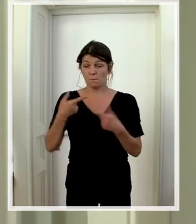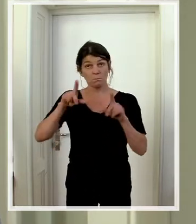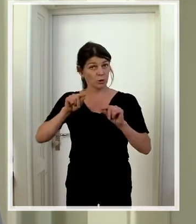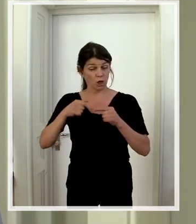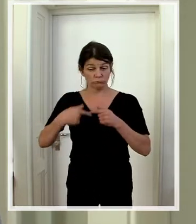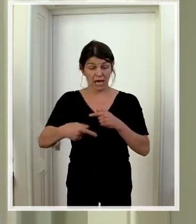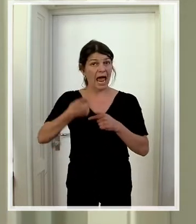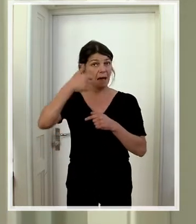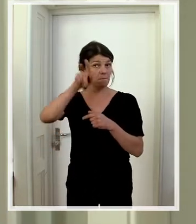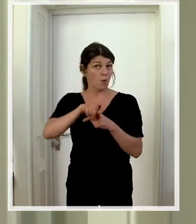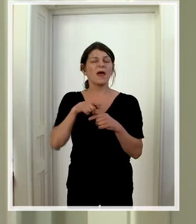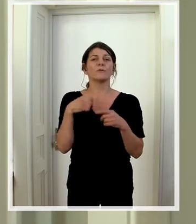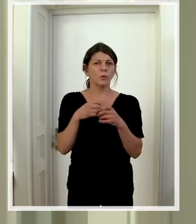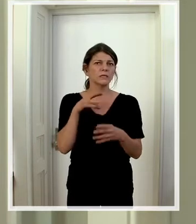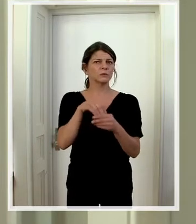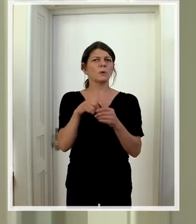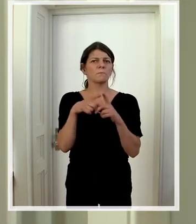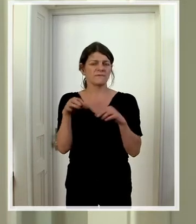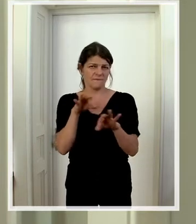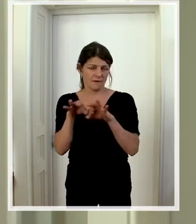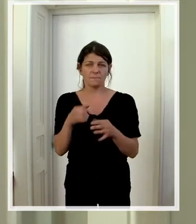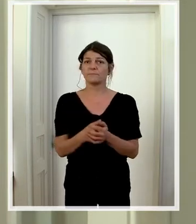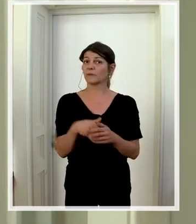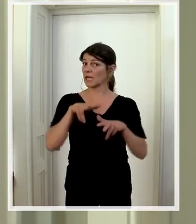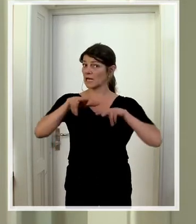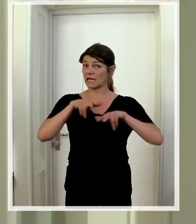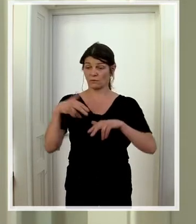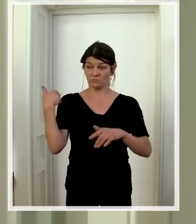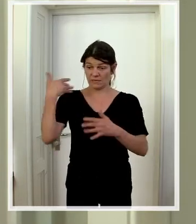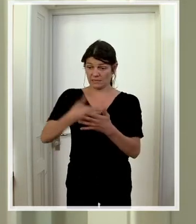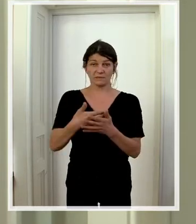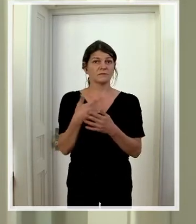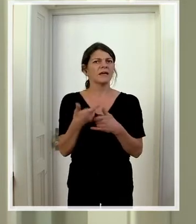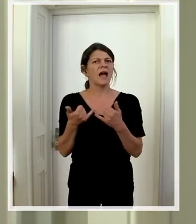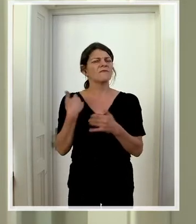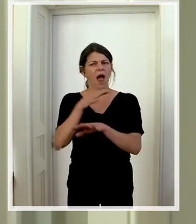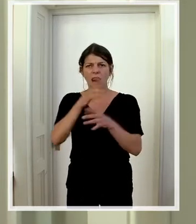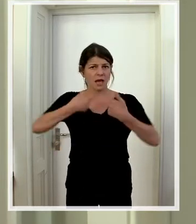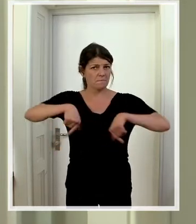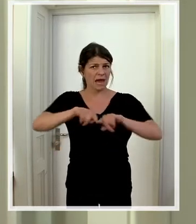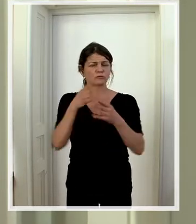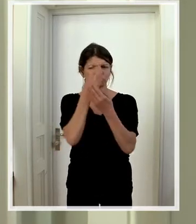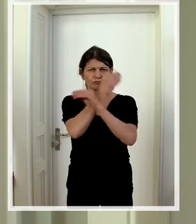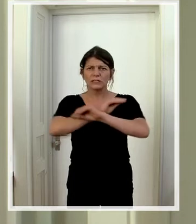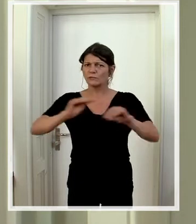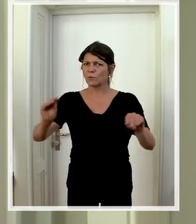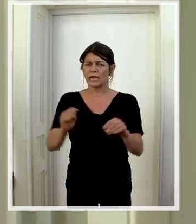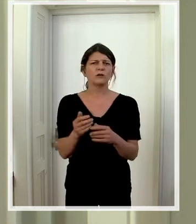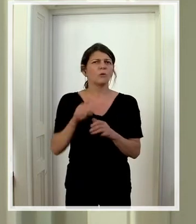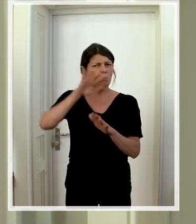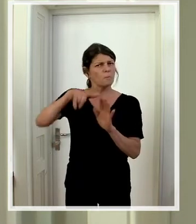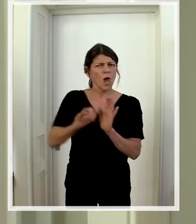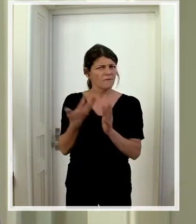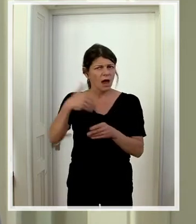der Briefwahl dazu. Die Regierung hat in den letzten zwei Jahren Gemeinden informiert über das Projekt, hat viele Fragen